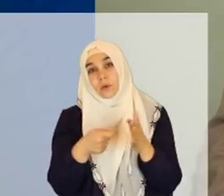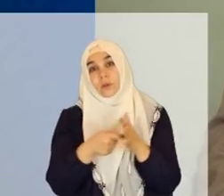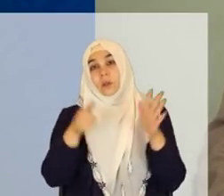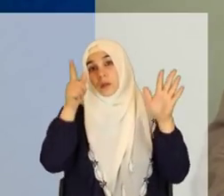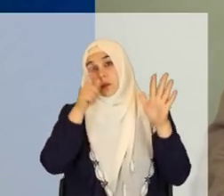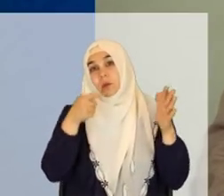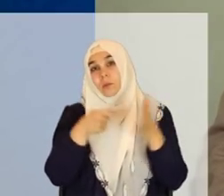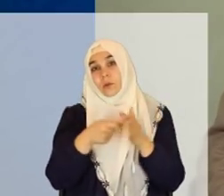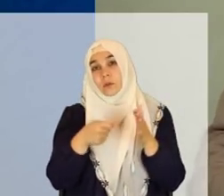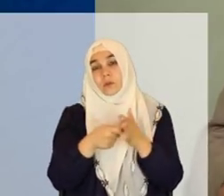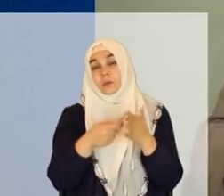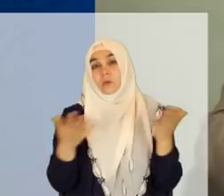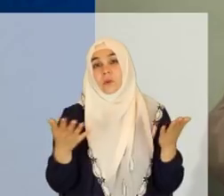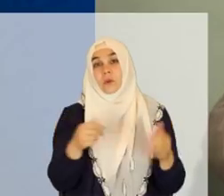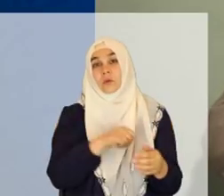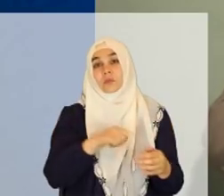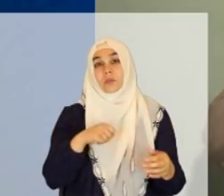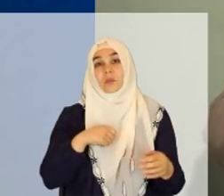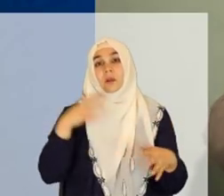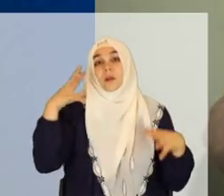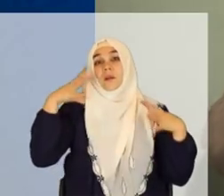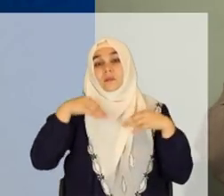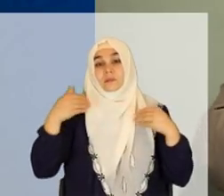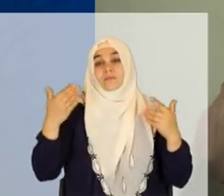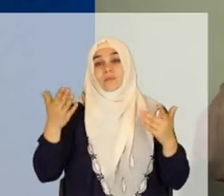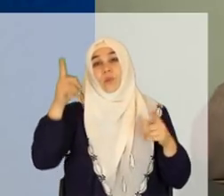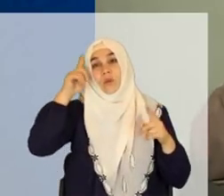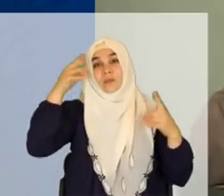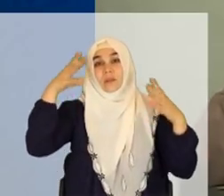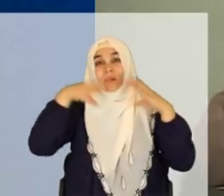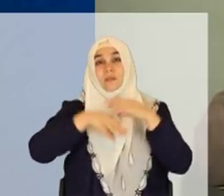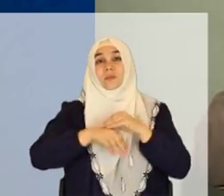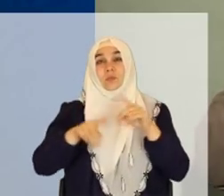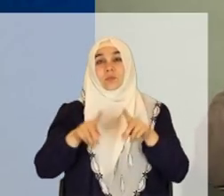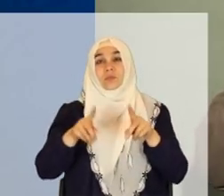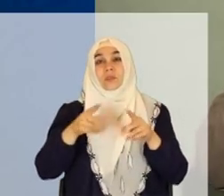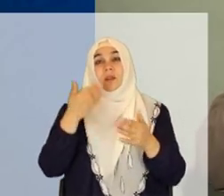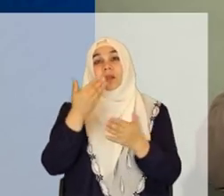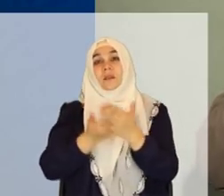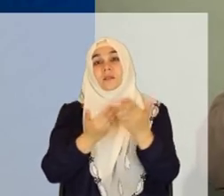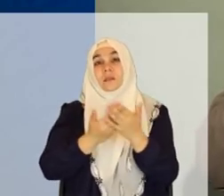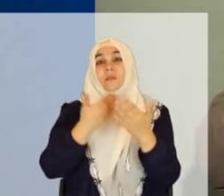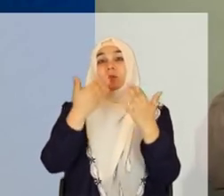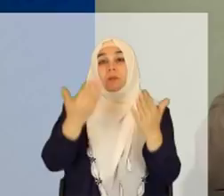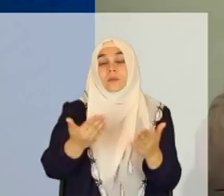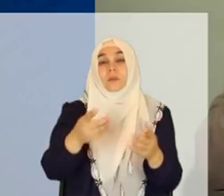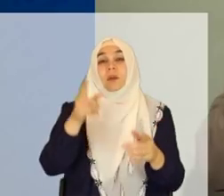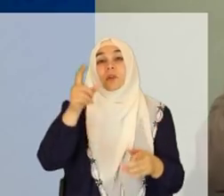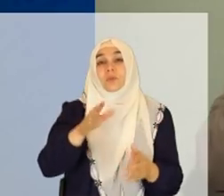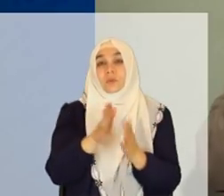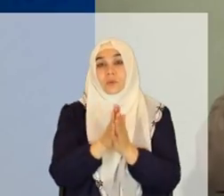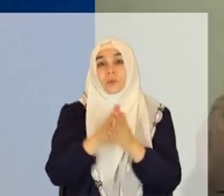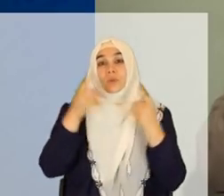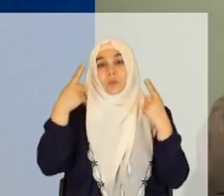biladi, 7 oy boqadimi, u umuman singib nima bo'lib ketar ekan. Shuning uchun biz aytyapmizki, nasihat tariqasida birodarlar,